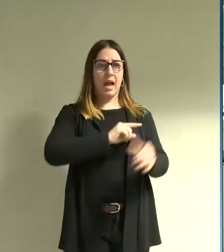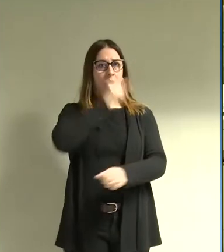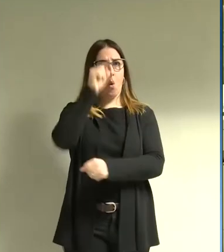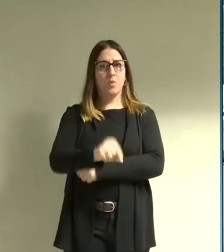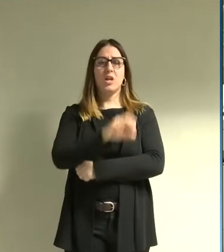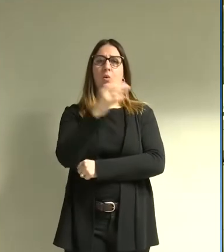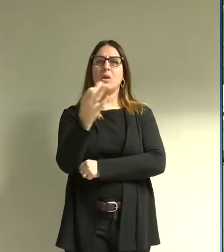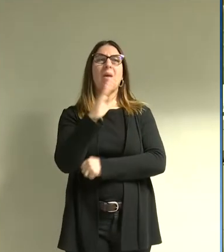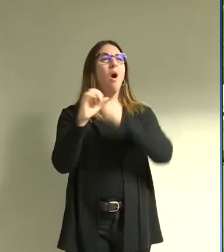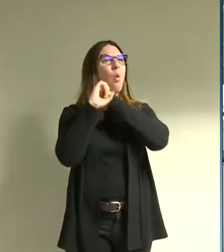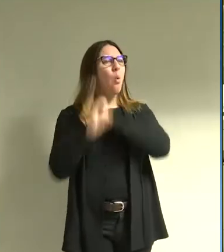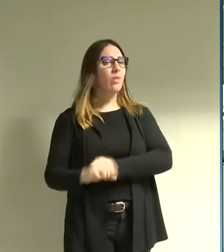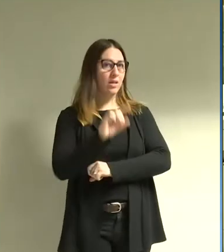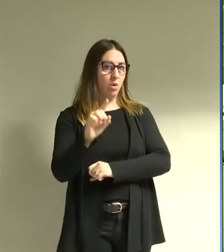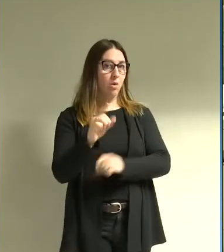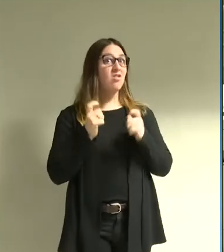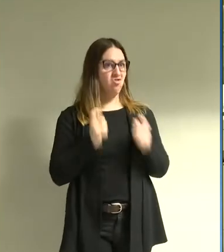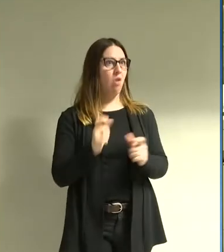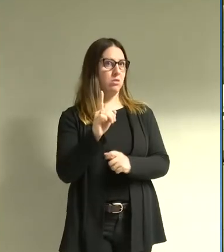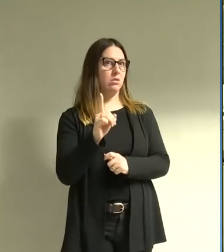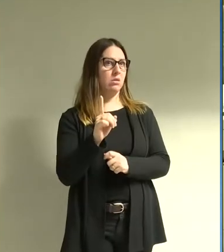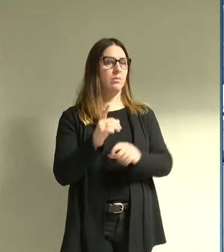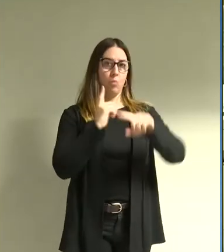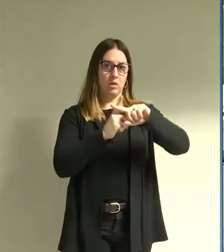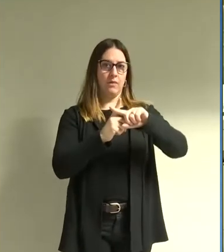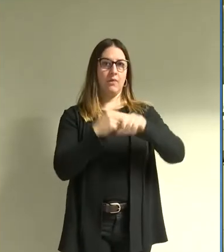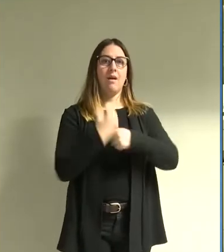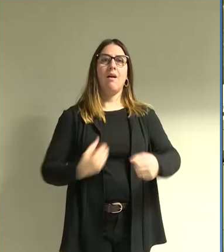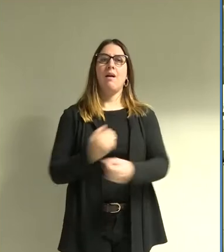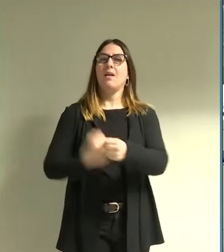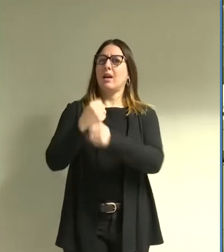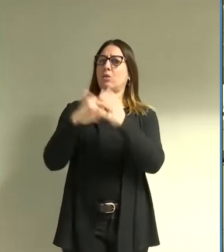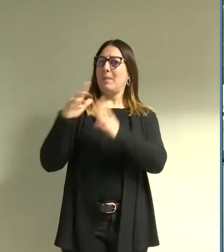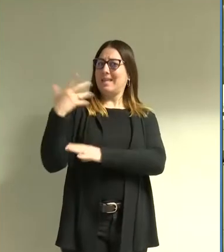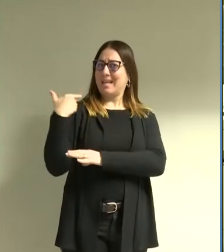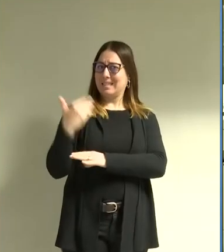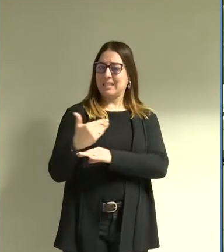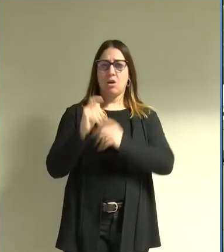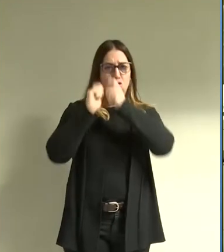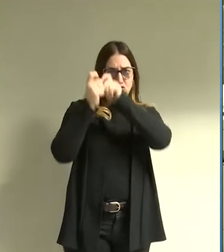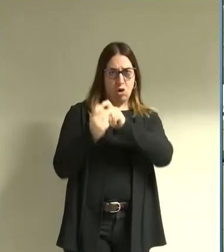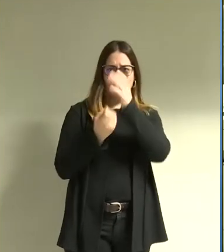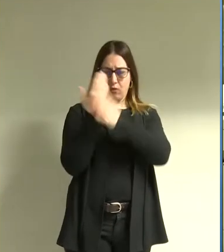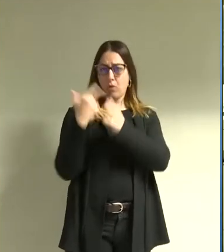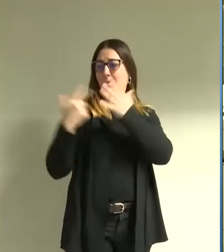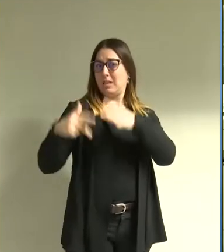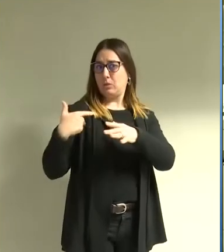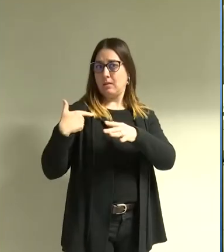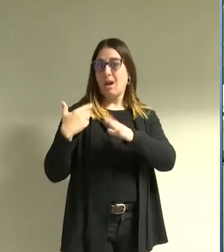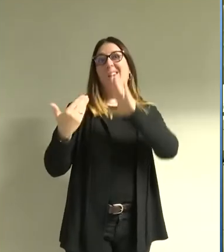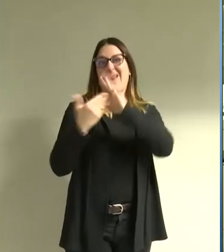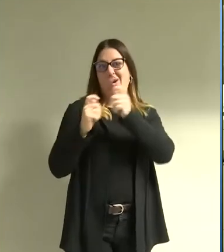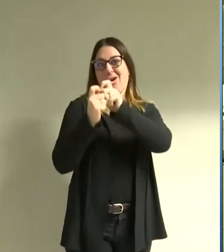voyons pas comme une contrainte mais bien comme une chance ont été créés en 2015 révisée en 2018 est à nouveau en